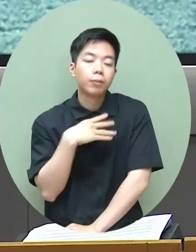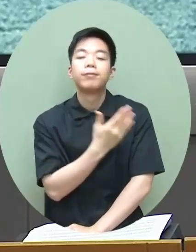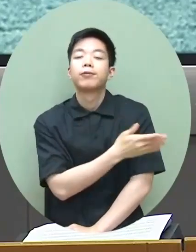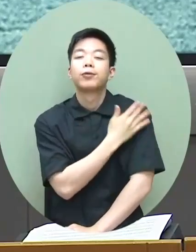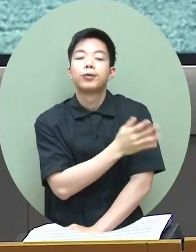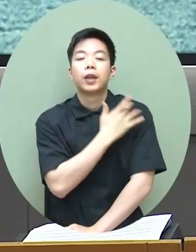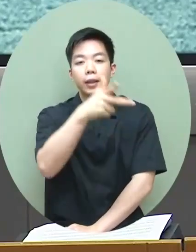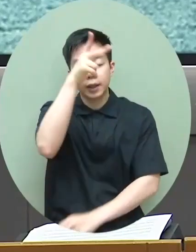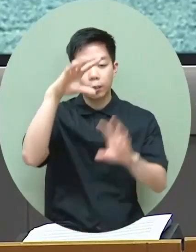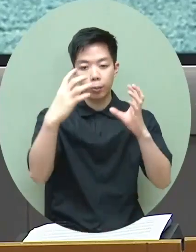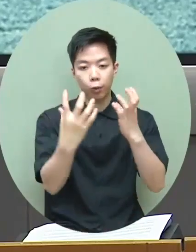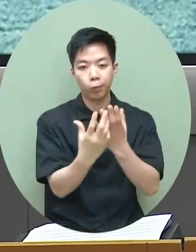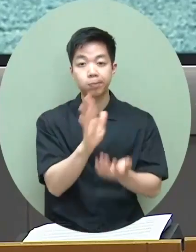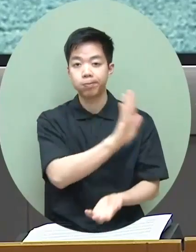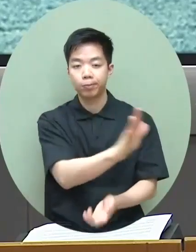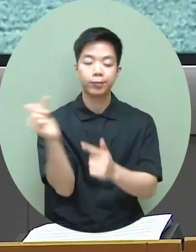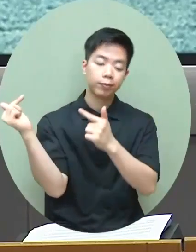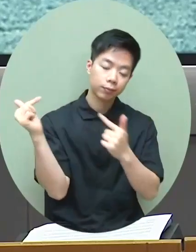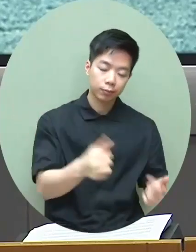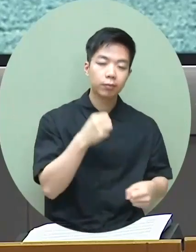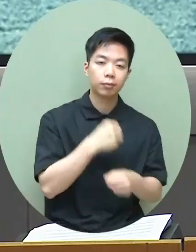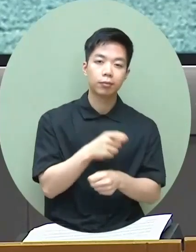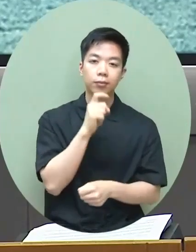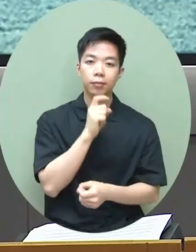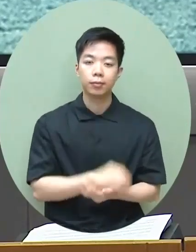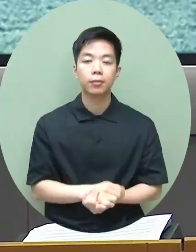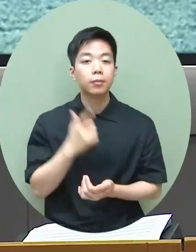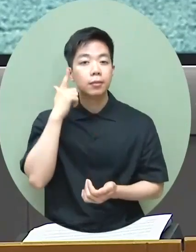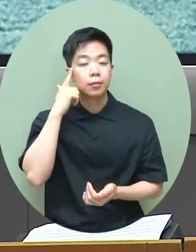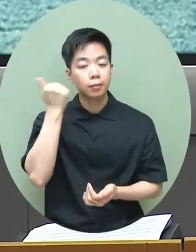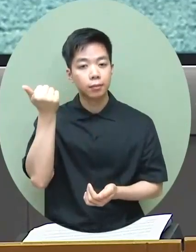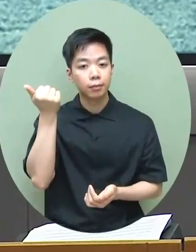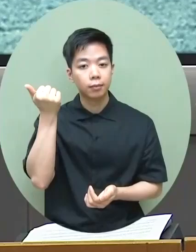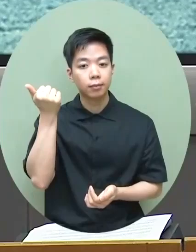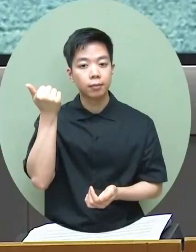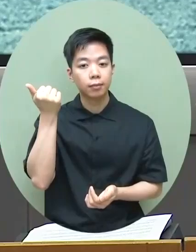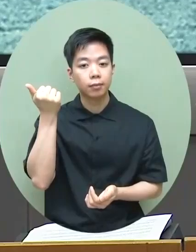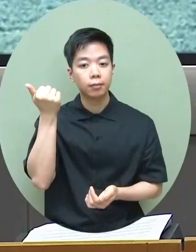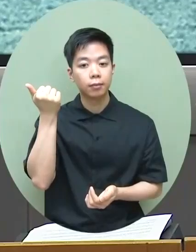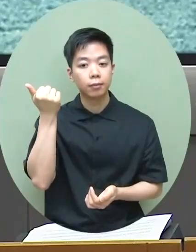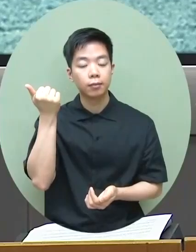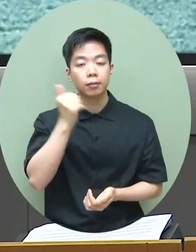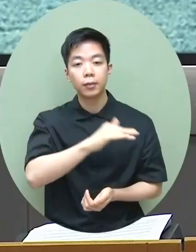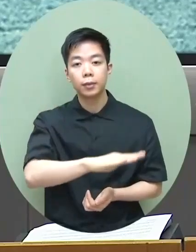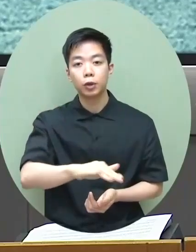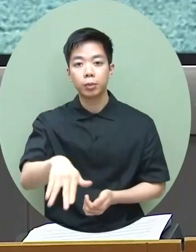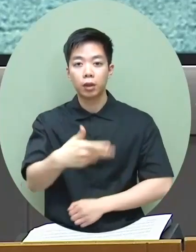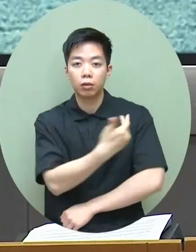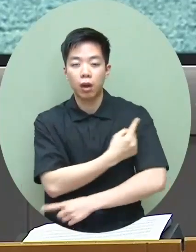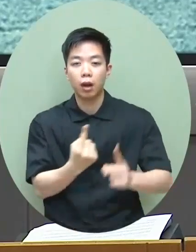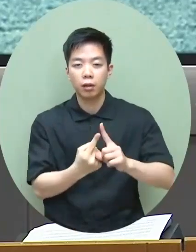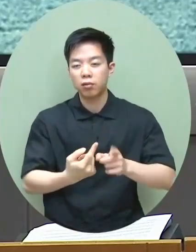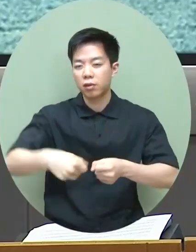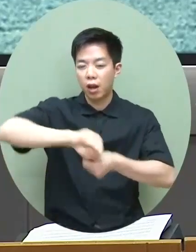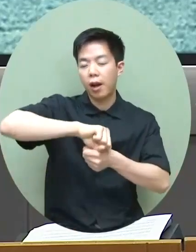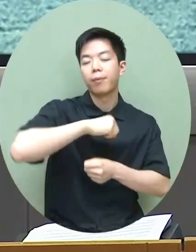可以就是大幅增加这个疫苗的接种率在这个人群里面。 下一位，那边那位